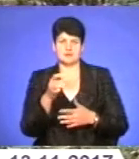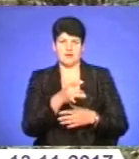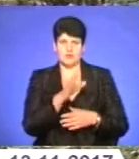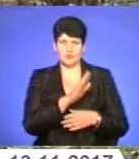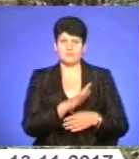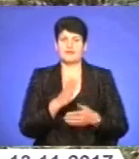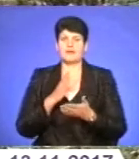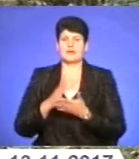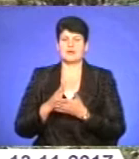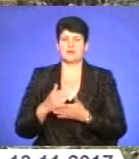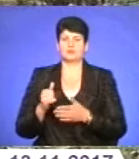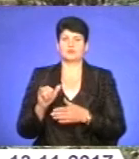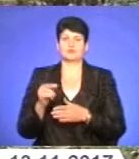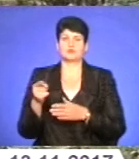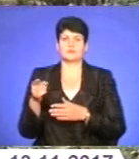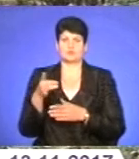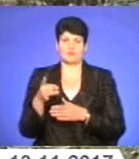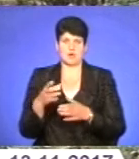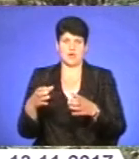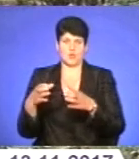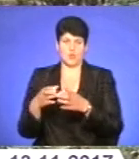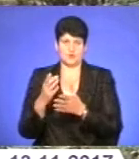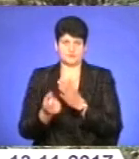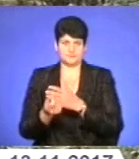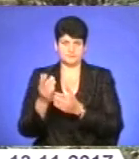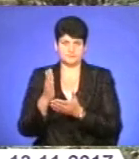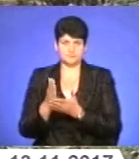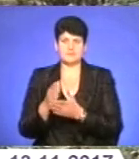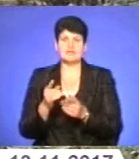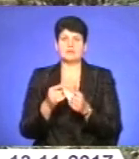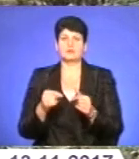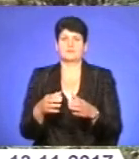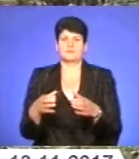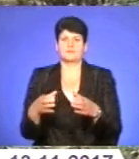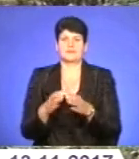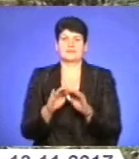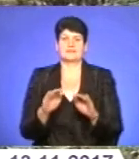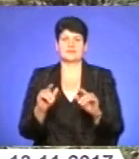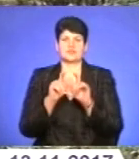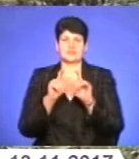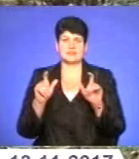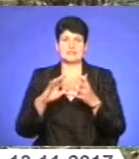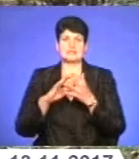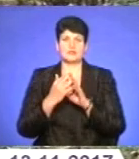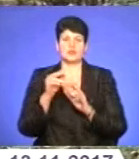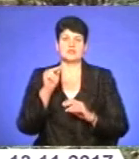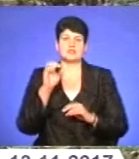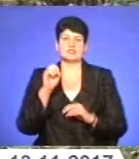в Тернопільському районі зареєстрований спалах, це організований колектив, дитячий садок, село